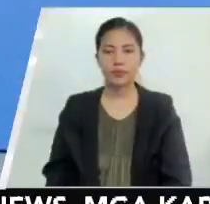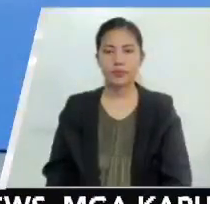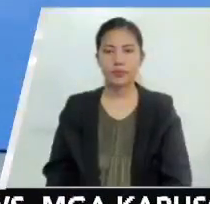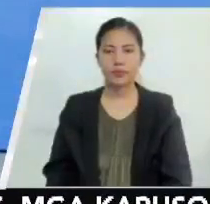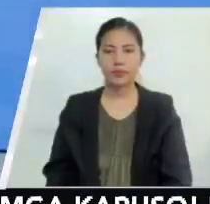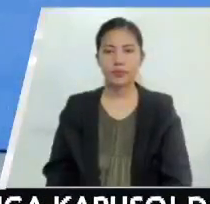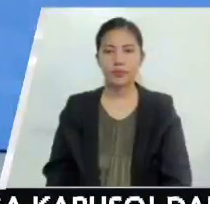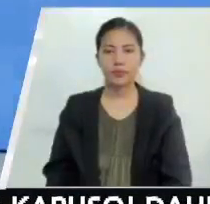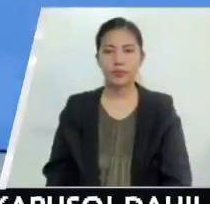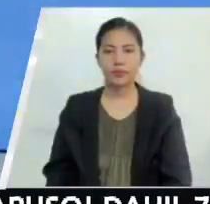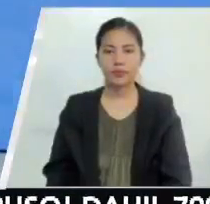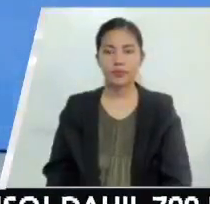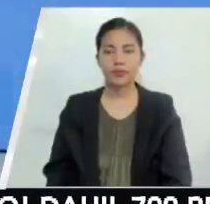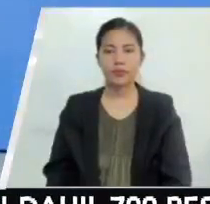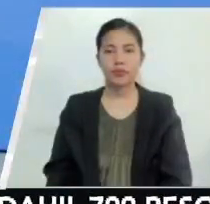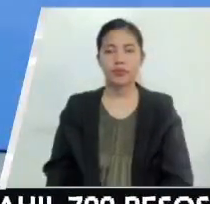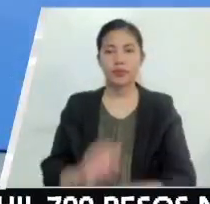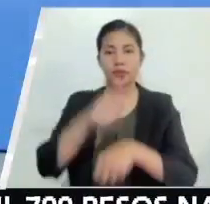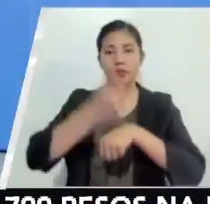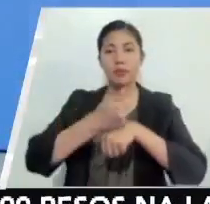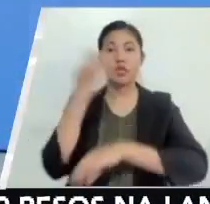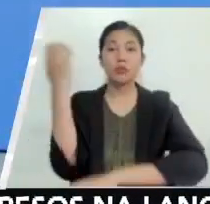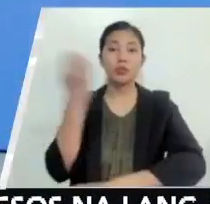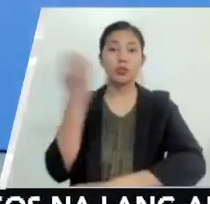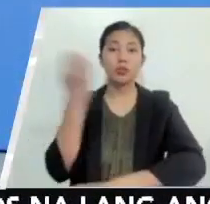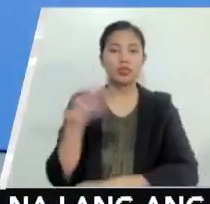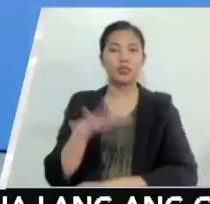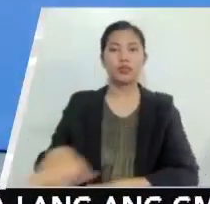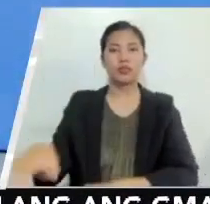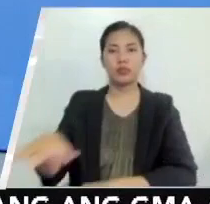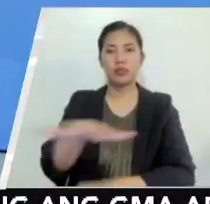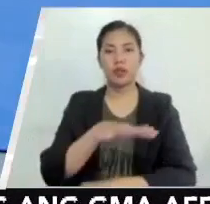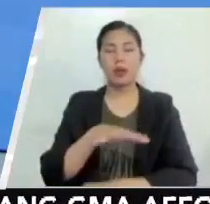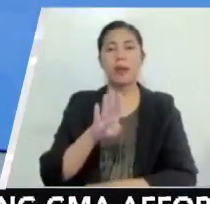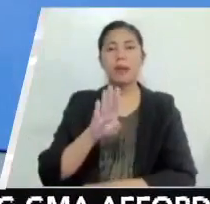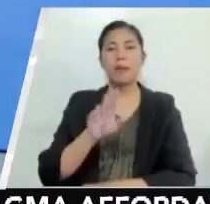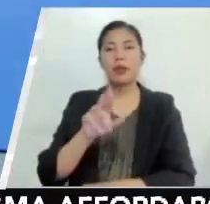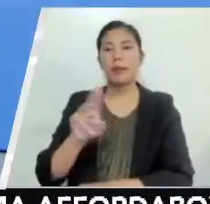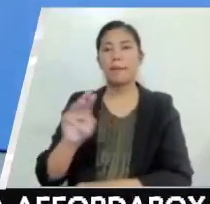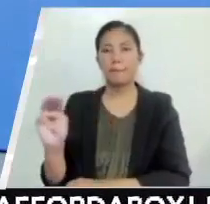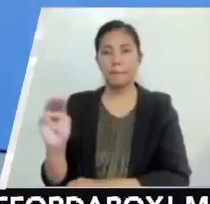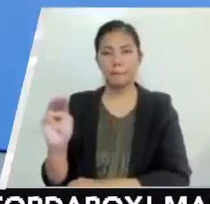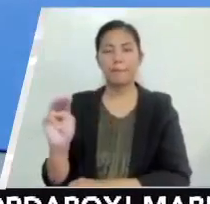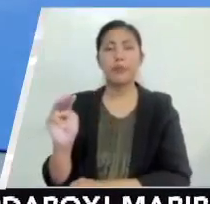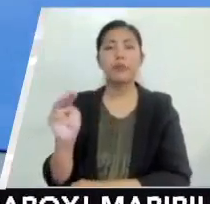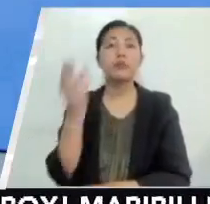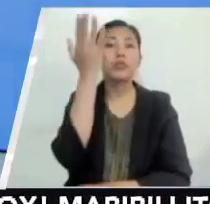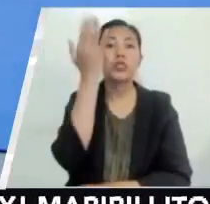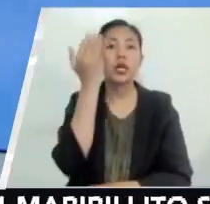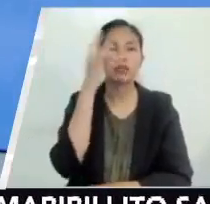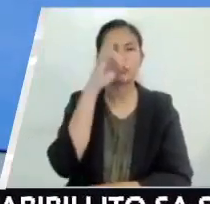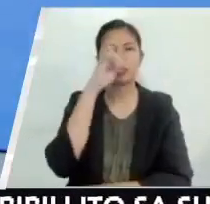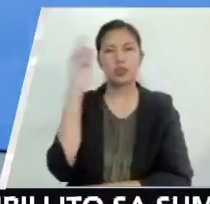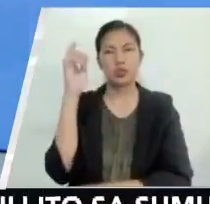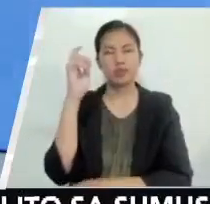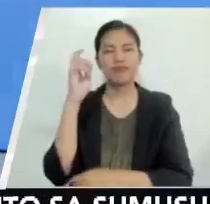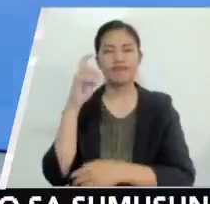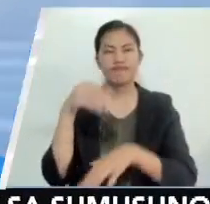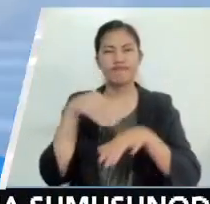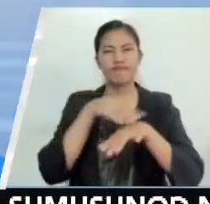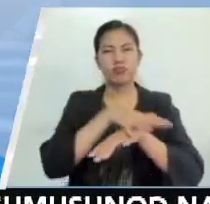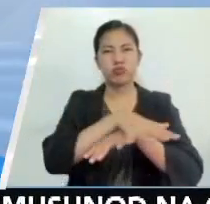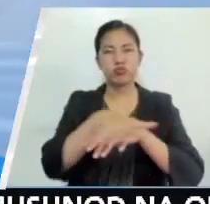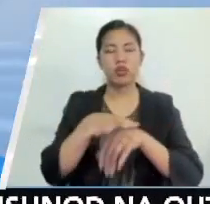Nakailalim na sa state of calamity ang buong Bangsamoro Autonomous Region in Muslim Mindanao dahil pa rin po yan sa epekto ng El Nino. Dahil